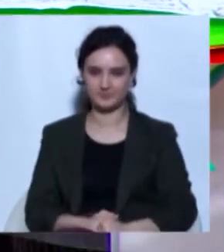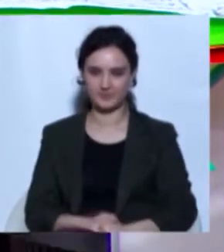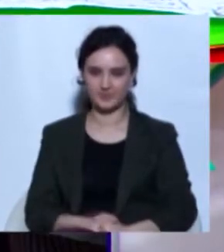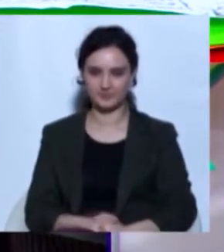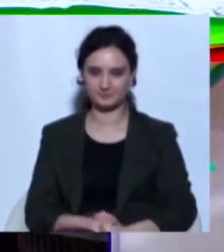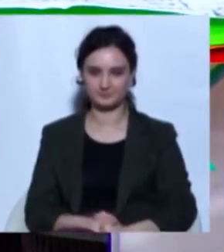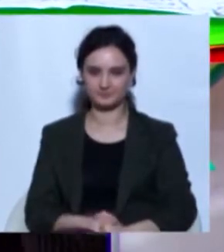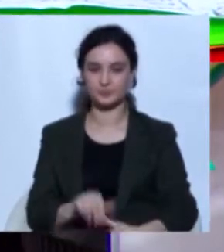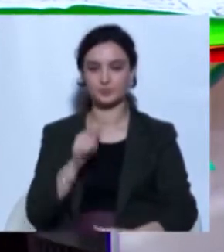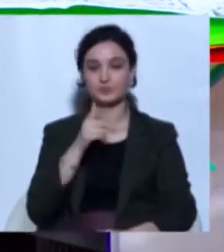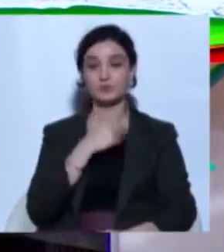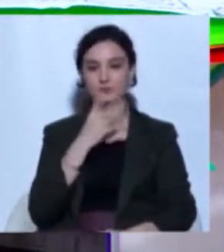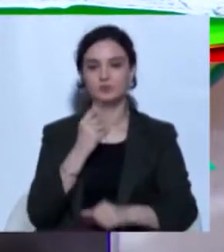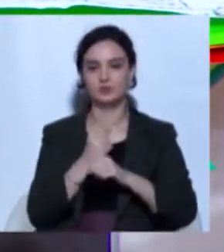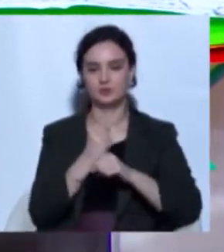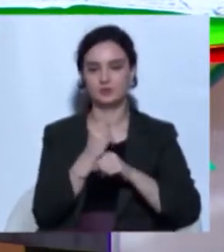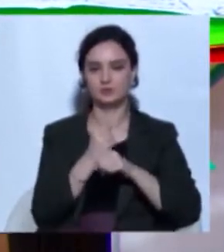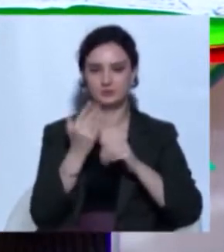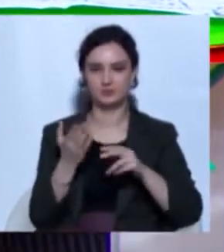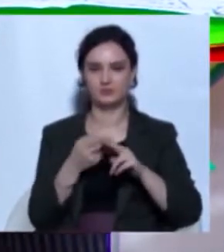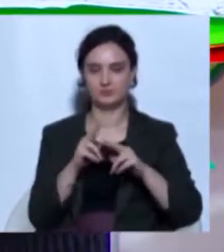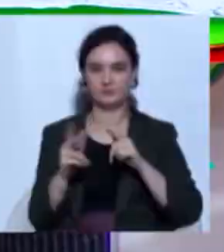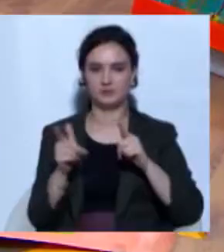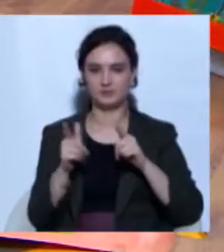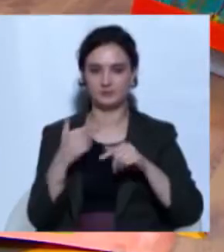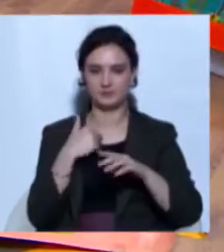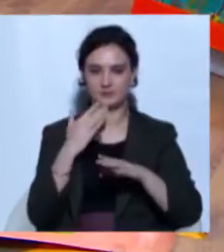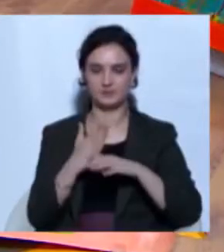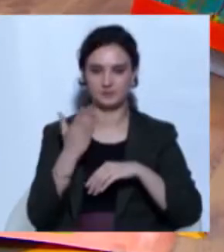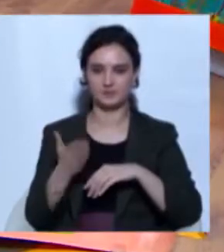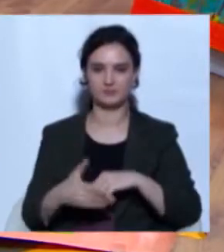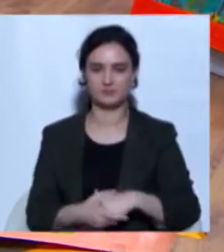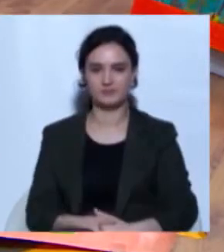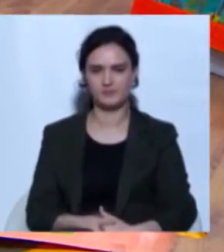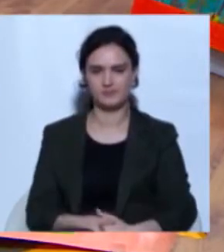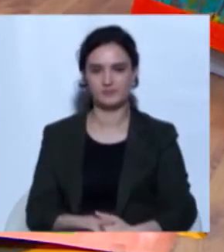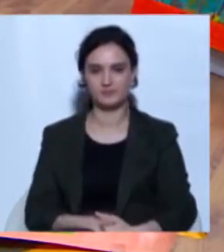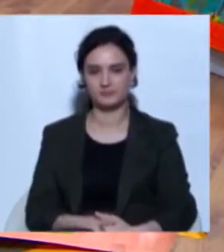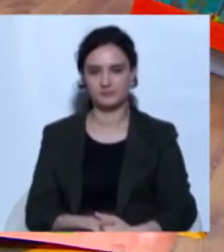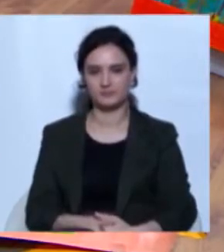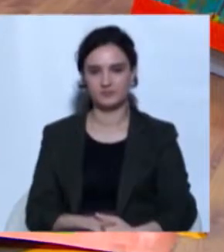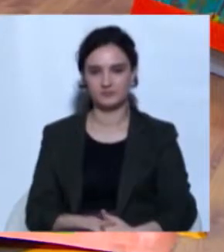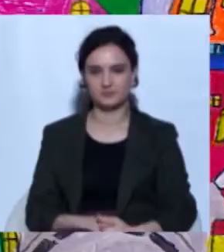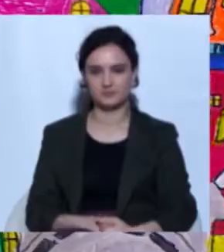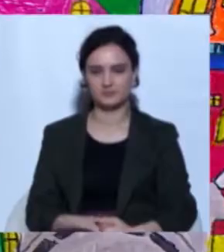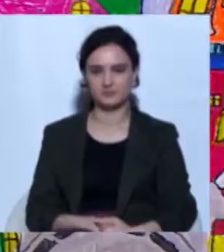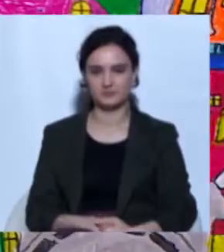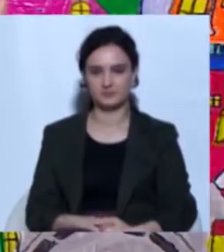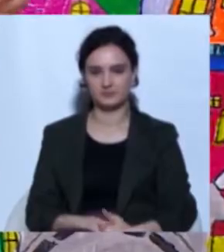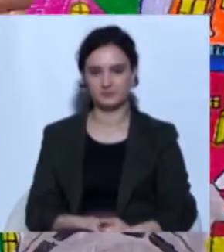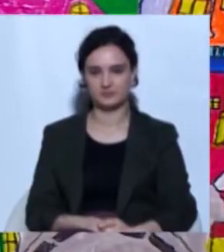როგორც თქვენ გინდათ, ისე უნდა იყოს, აბატონო. ჩვენ გვაქვს აი ესეთი ერთი